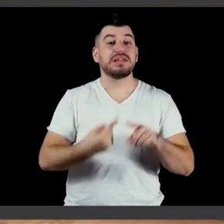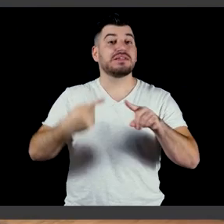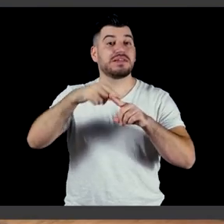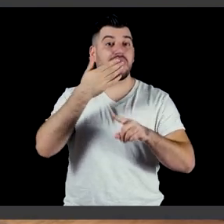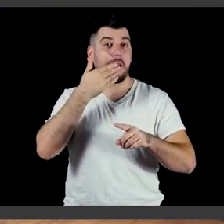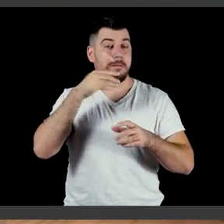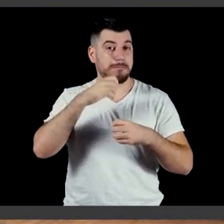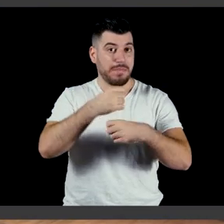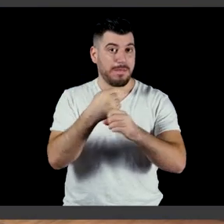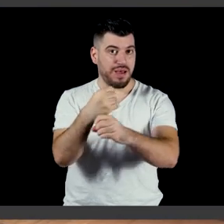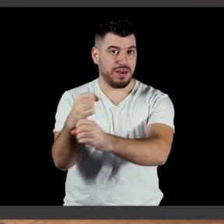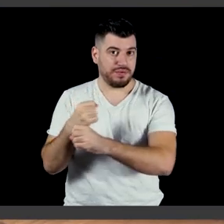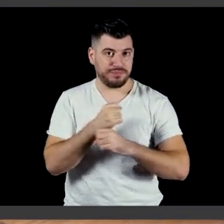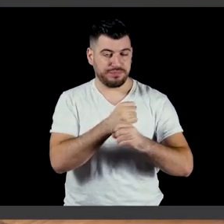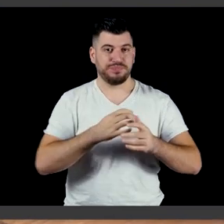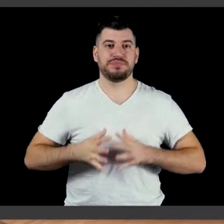πιπεράκι.